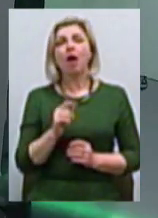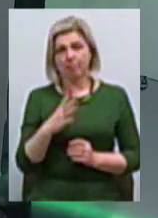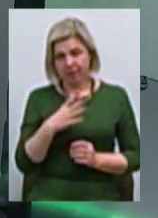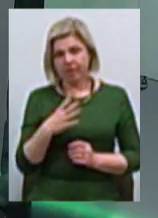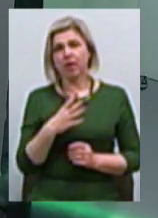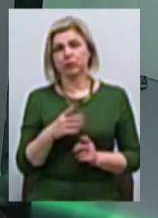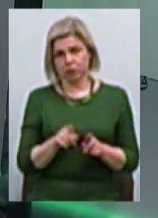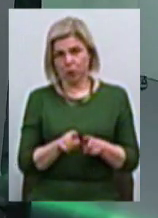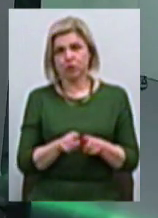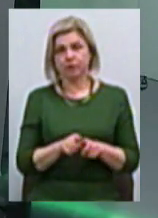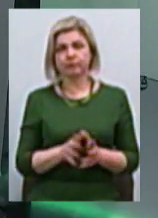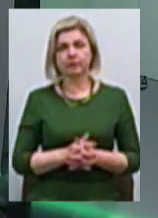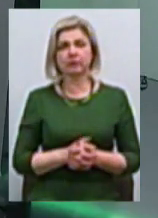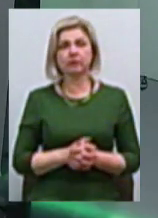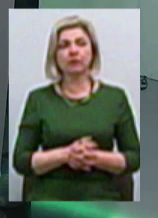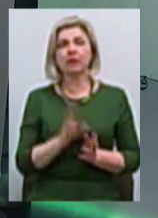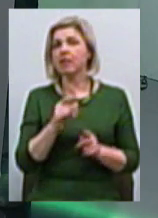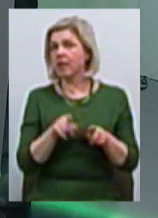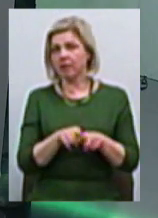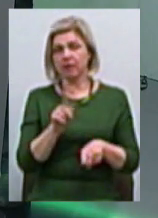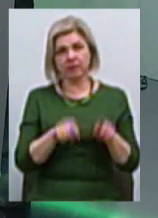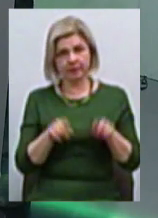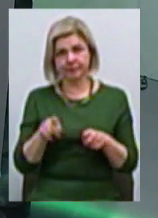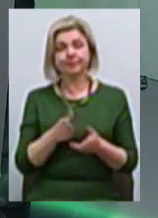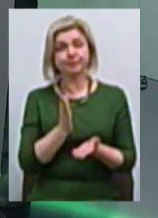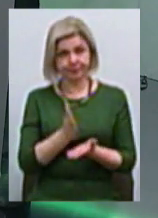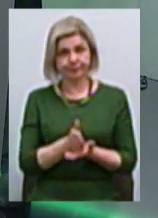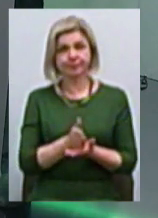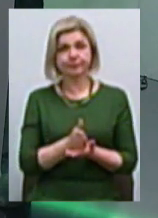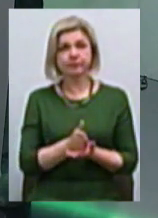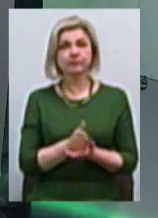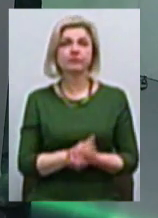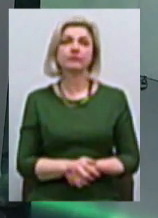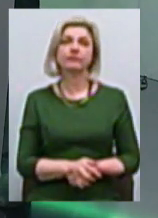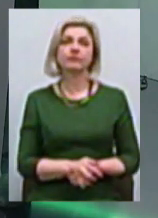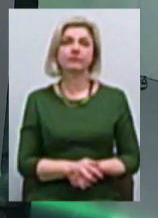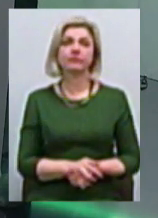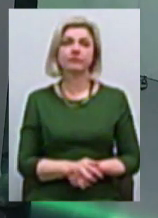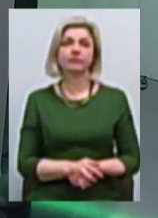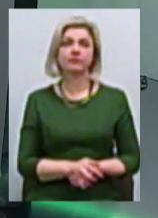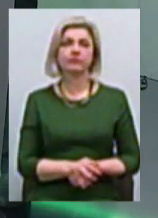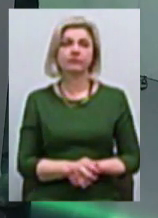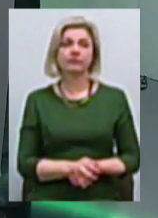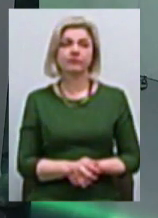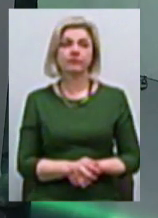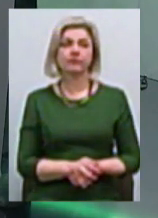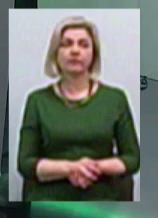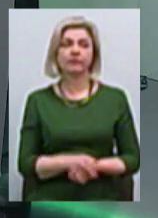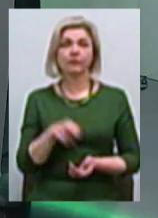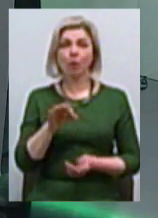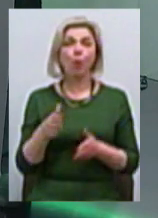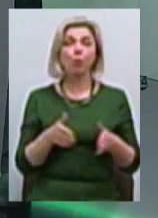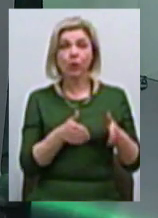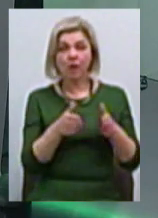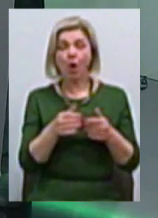достаточно, то есть как бы они не настолько редки, они есть. И вот по пути, то есть комиссия